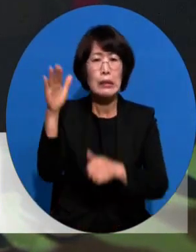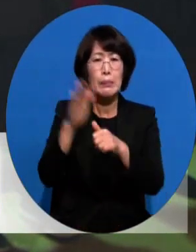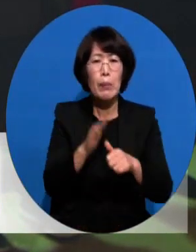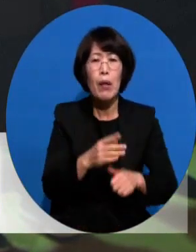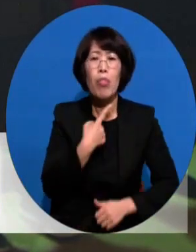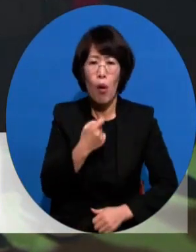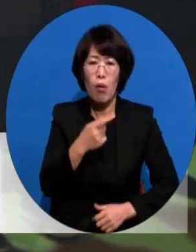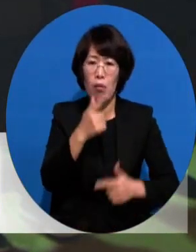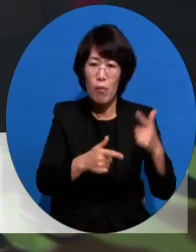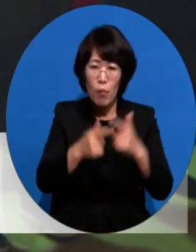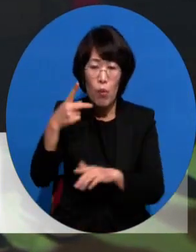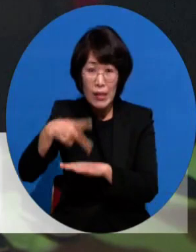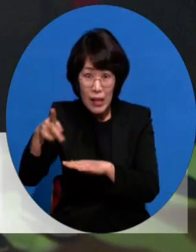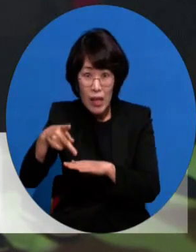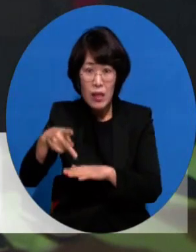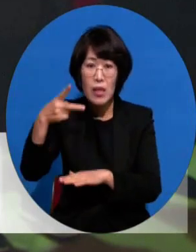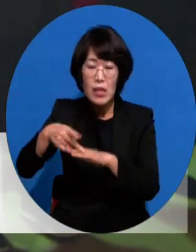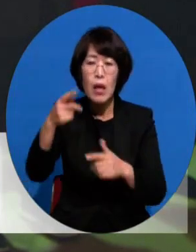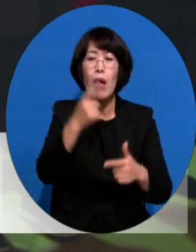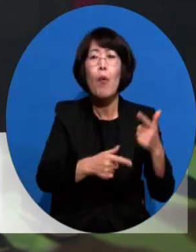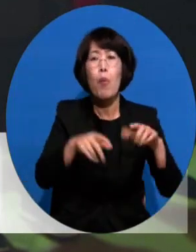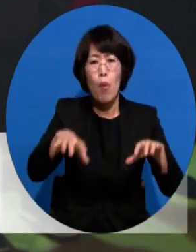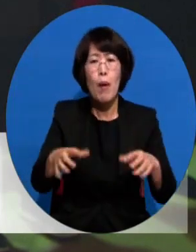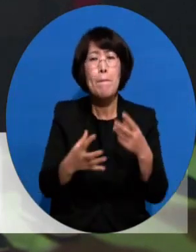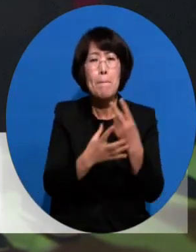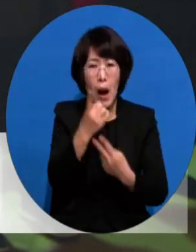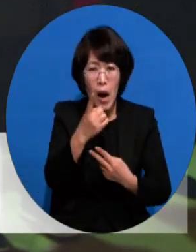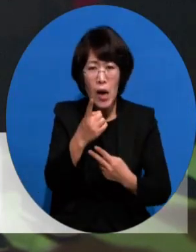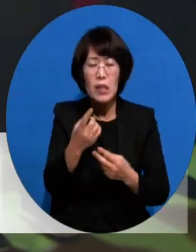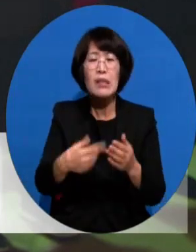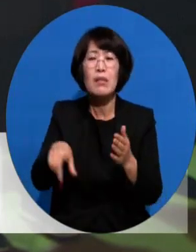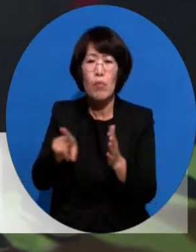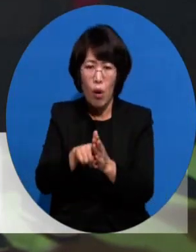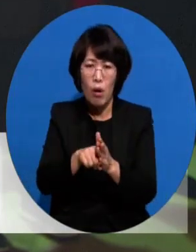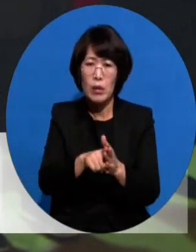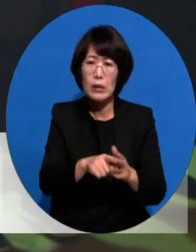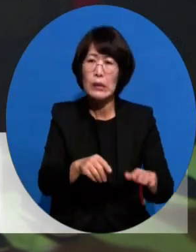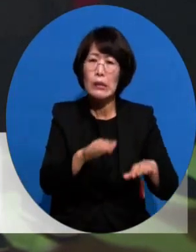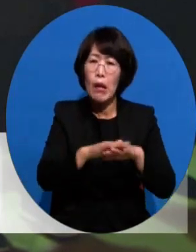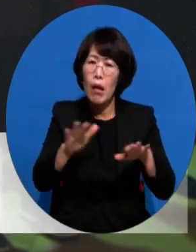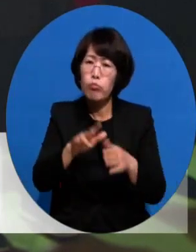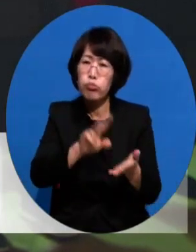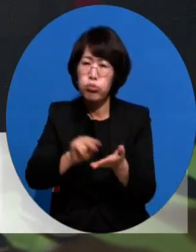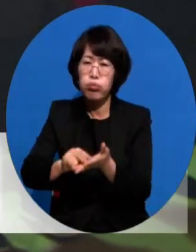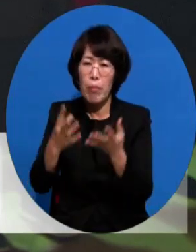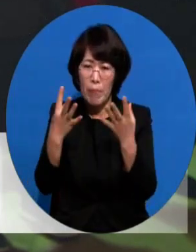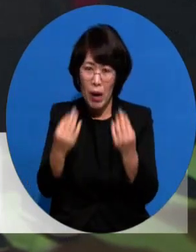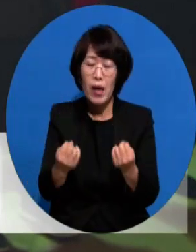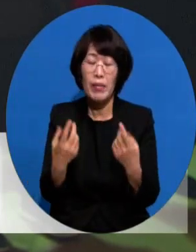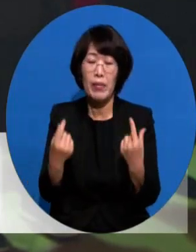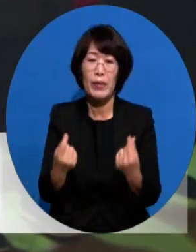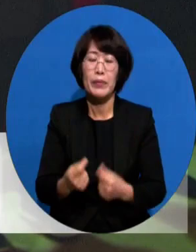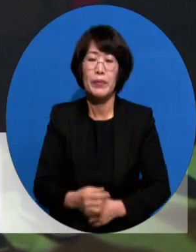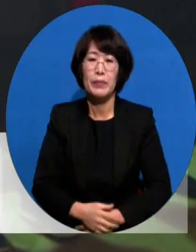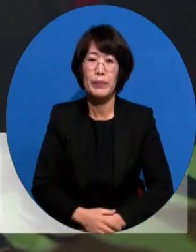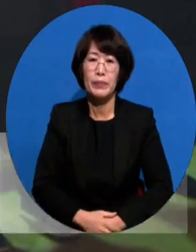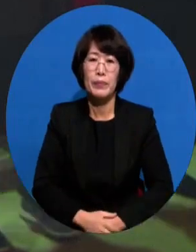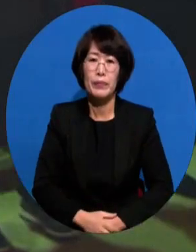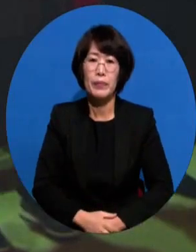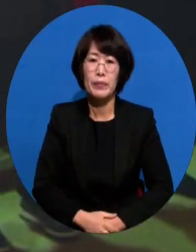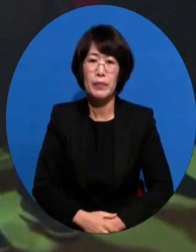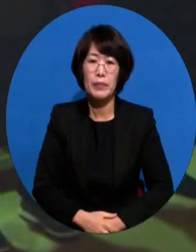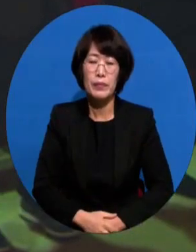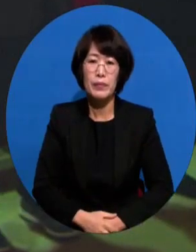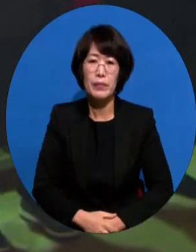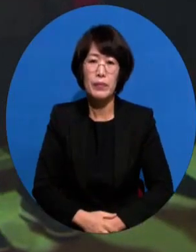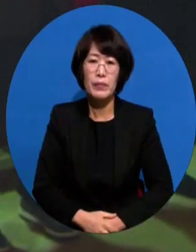실패를 맛보았던 목포와 신안, 신원과 목포를 통합하는 건 그만큼 풀어야 할 과제가 많다는 의미입니다.